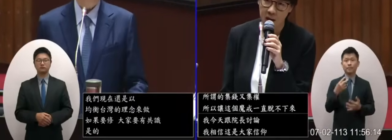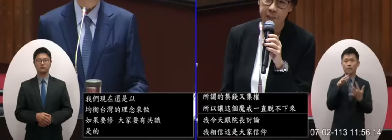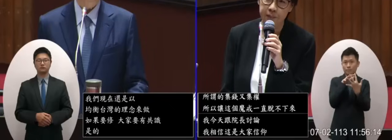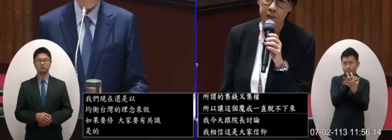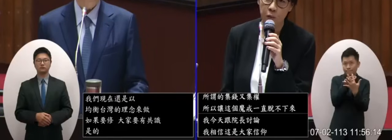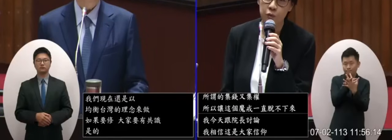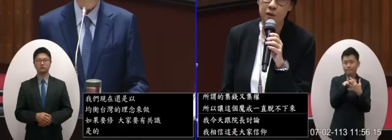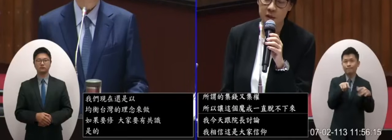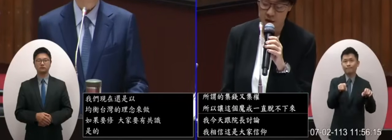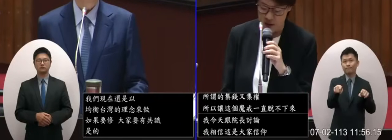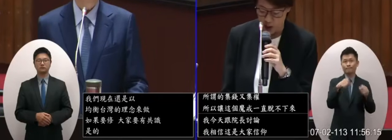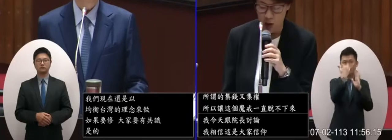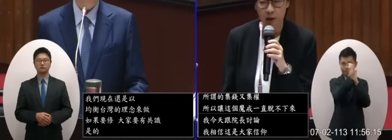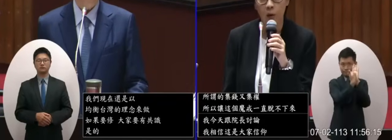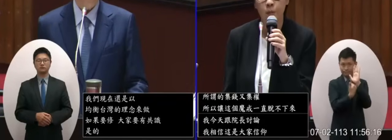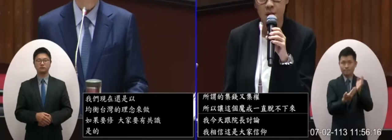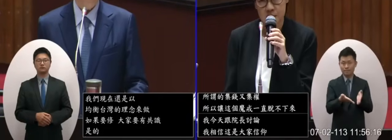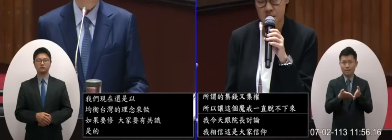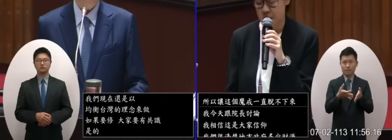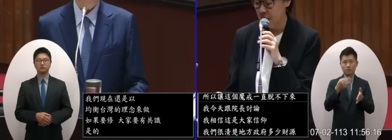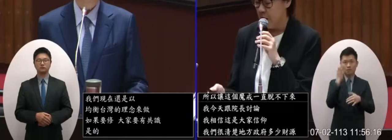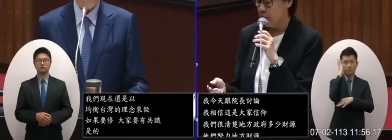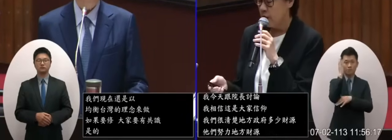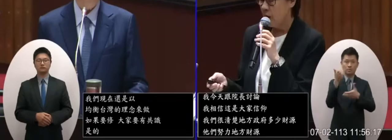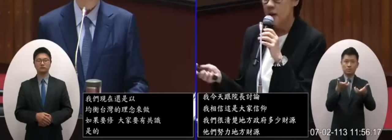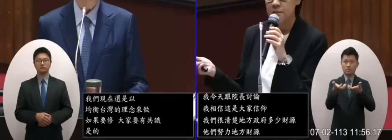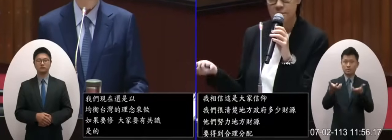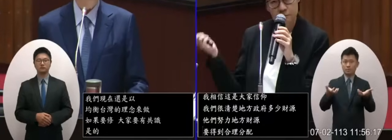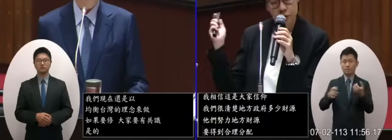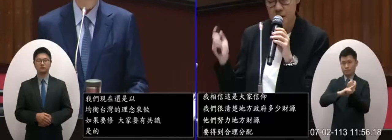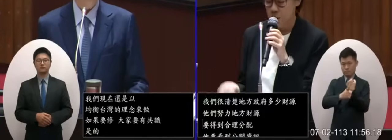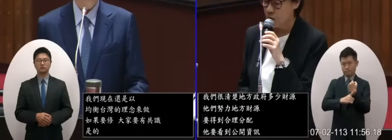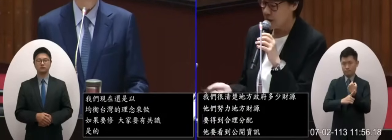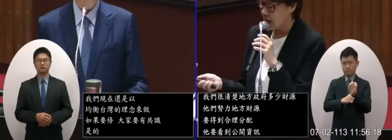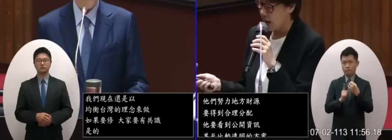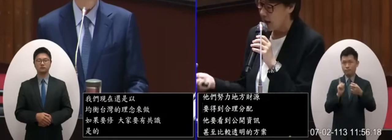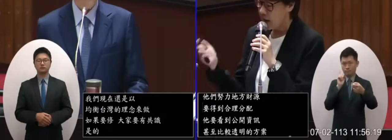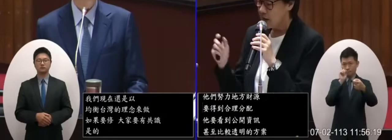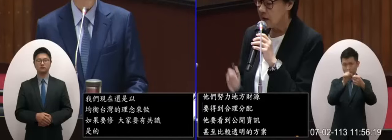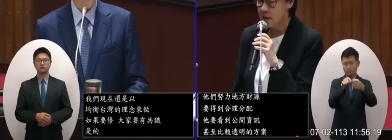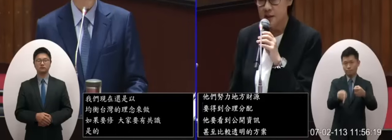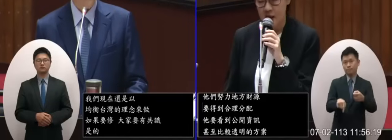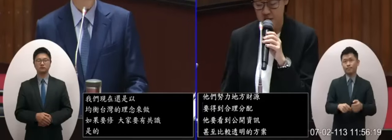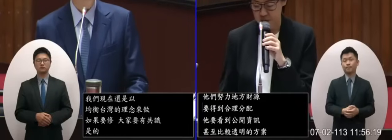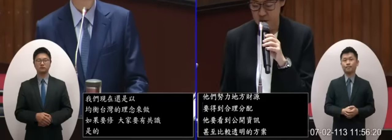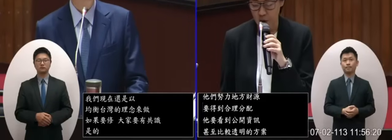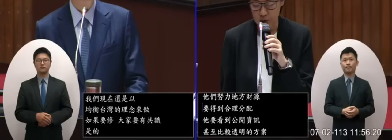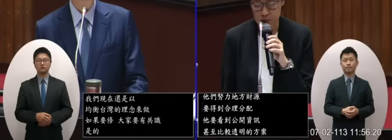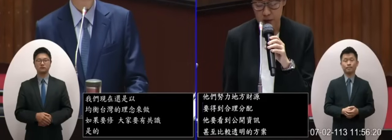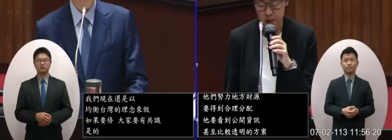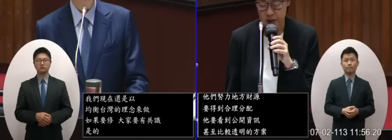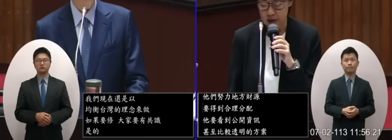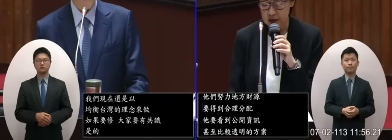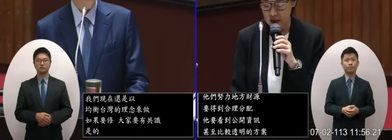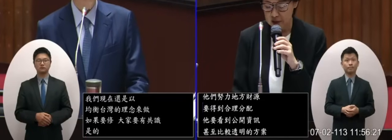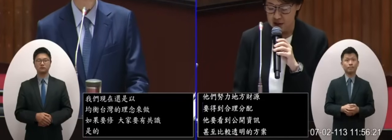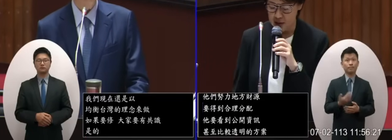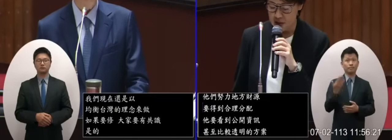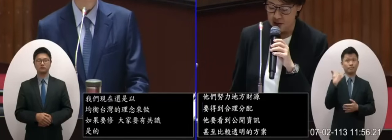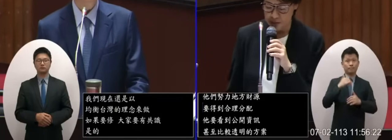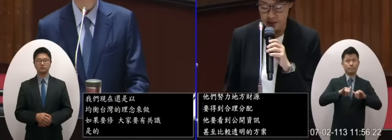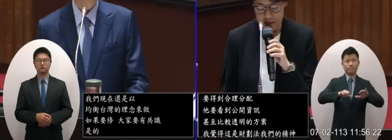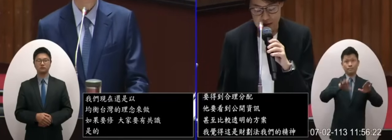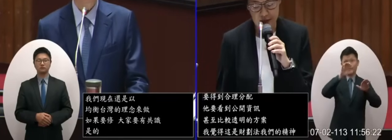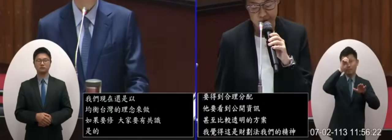明的方案。我觉得这个是财划法我们的精神，所以我要跟院长说一下，这个信仰从民进党